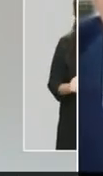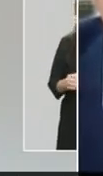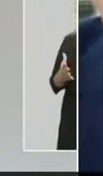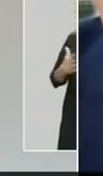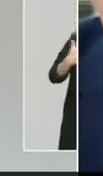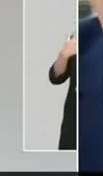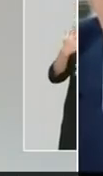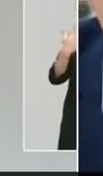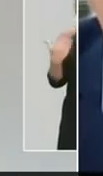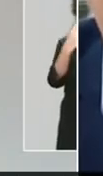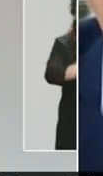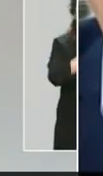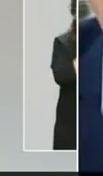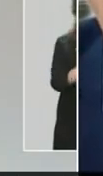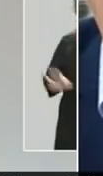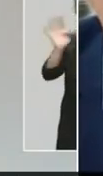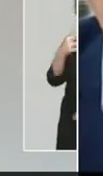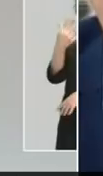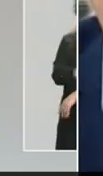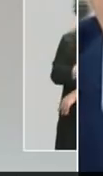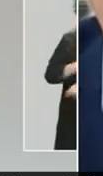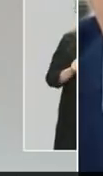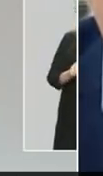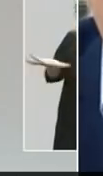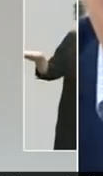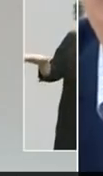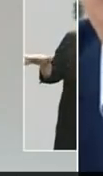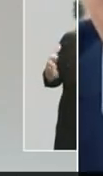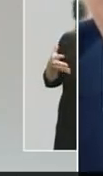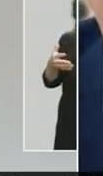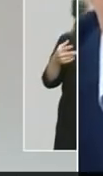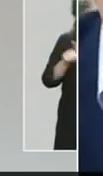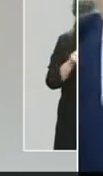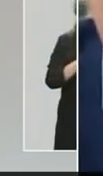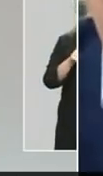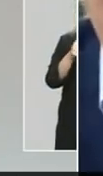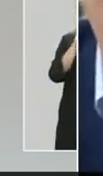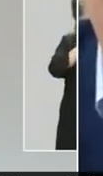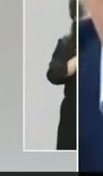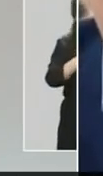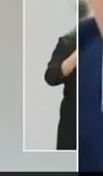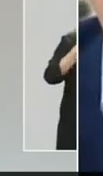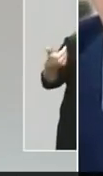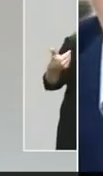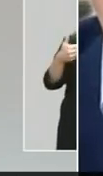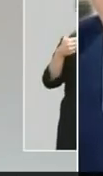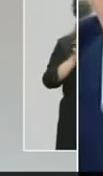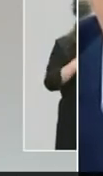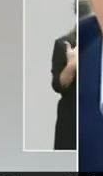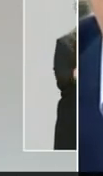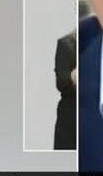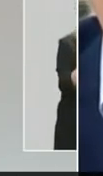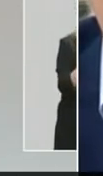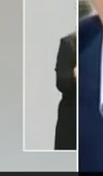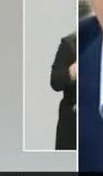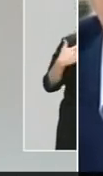quand même les protéger. C'est eux qu'il faut évidemment. Ils peuvent venir avec une ordonnance. Plus attentionné. Oui, ils peuvent venir. Oui, tout à fait. Il y a l'ordonnance, absolument. L'ordonnance,